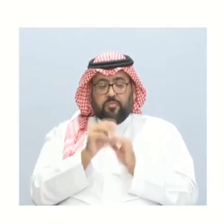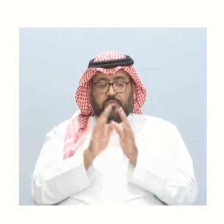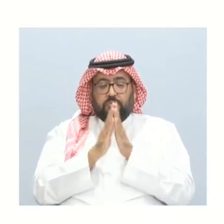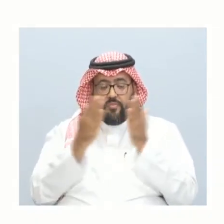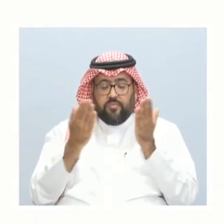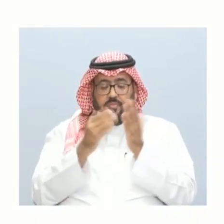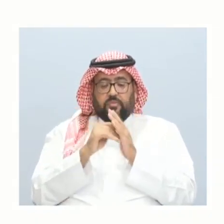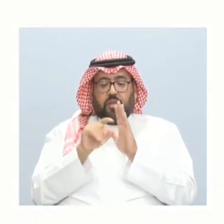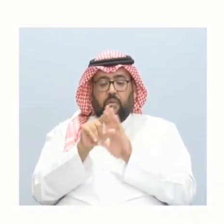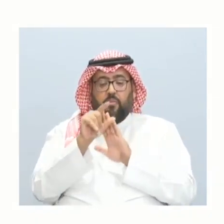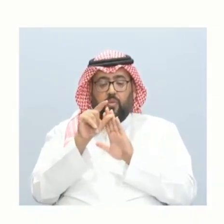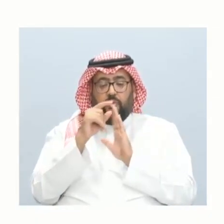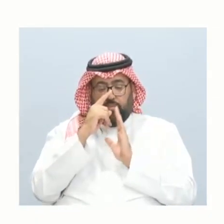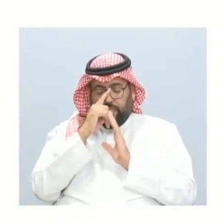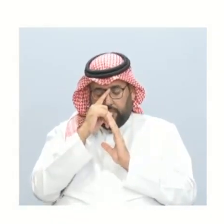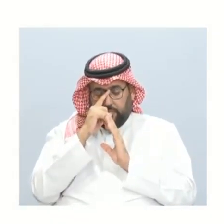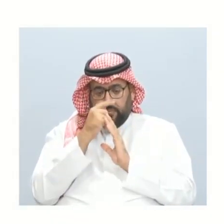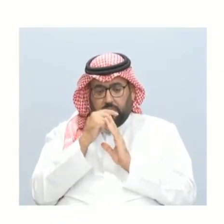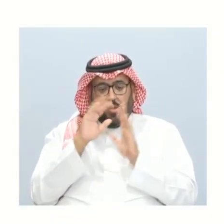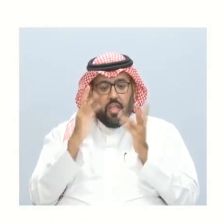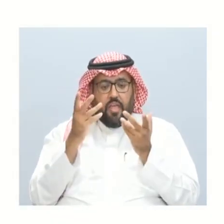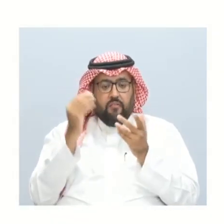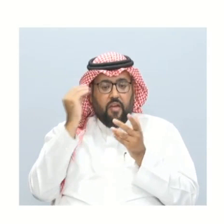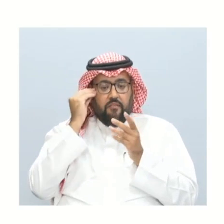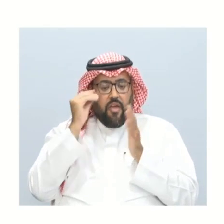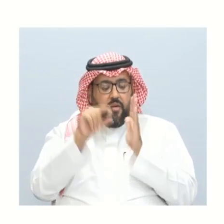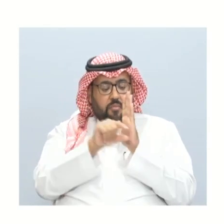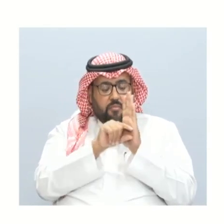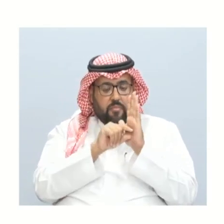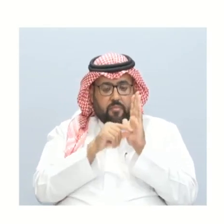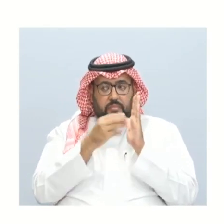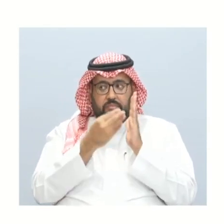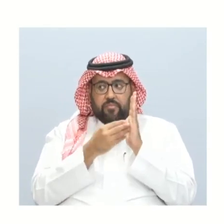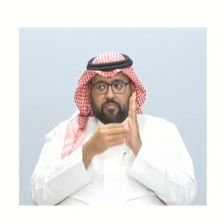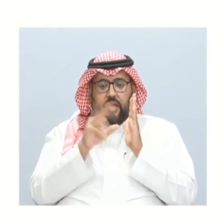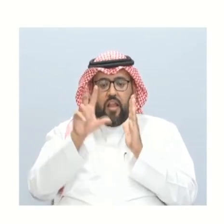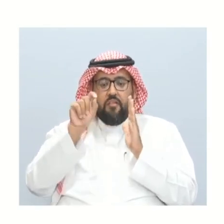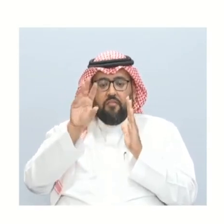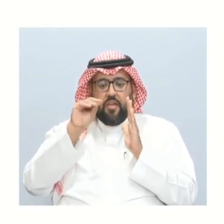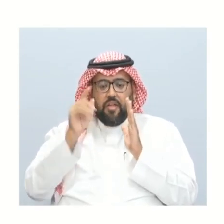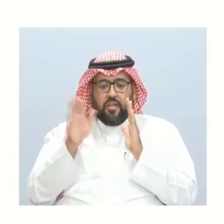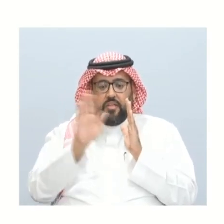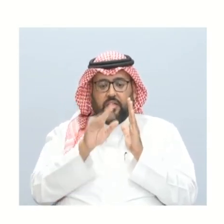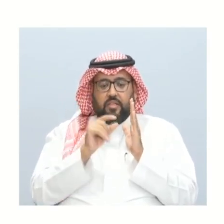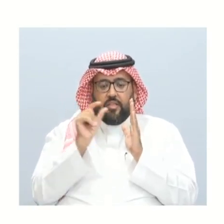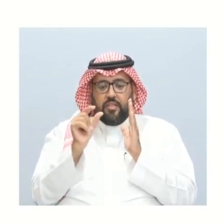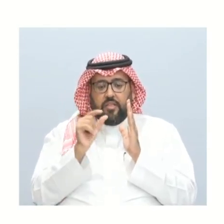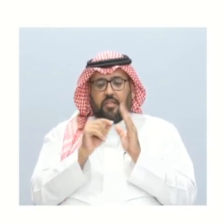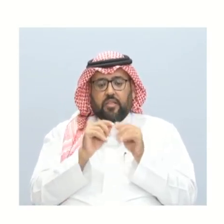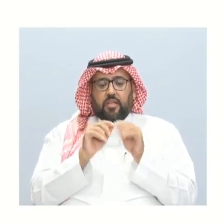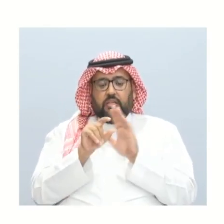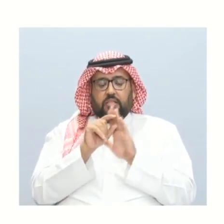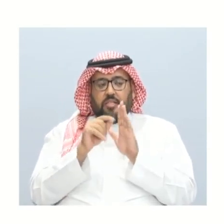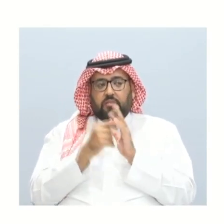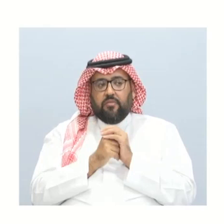موضوع درسنا كيف اعرف موضوع درسنا اتجه من خلال الفهرس الى الدرس والى